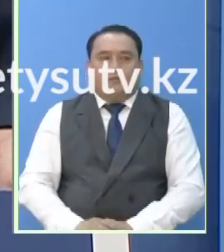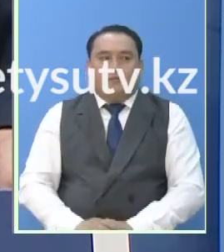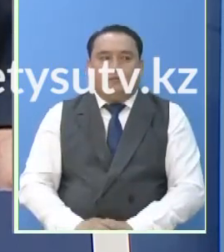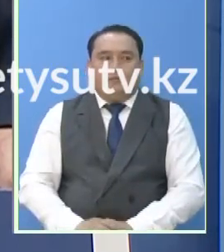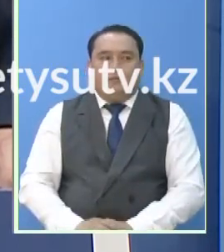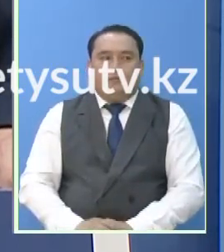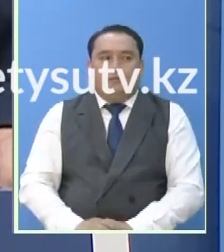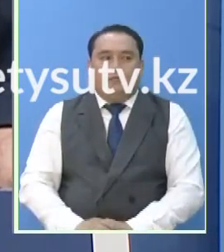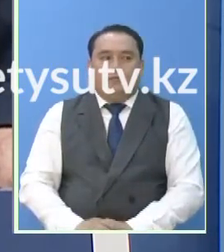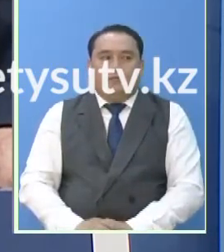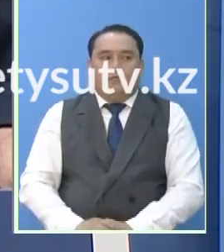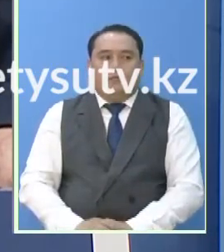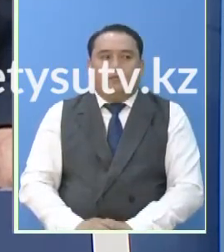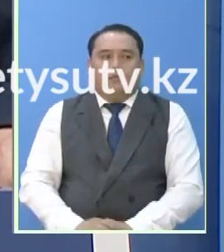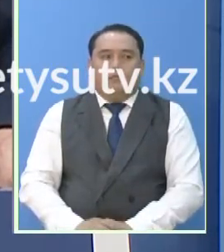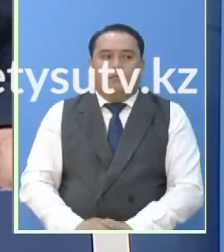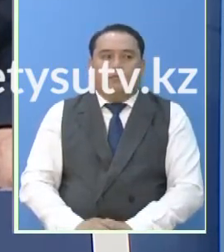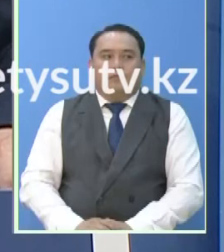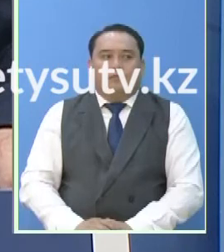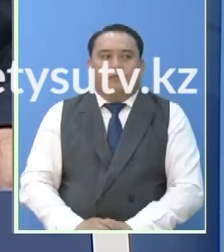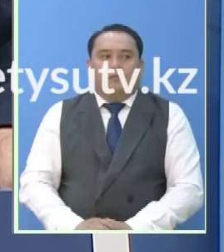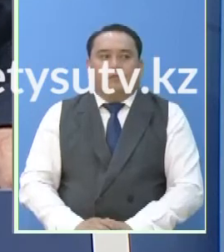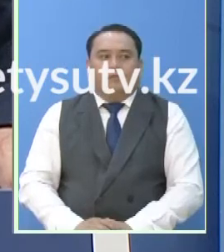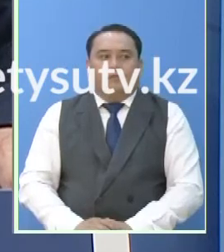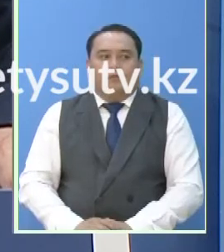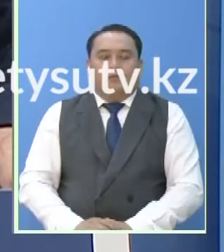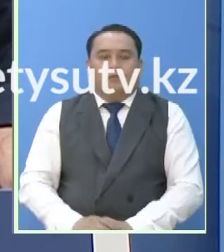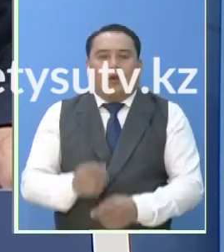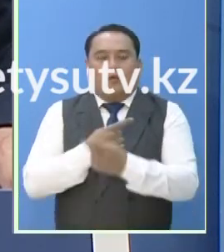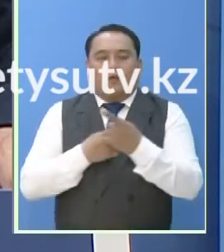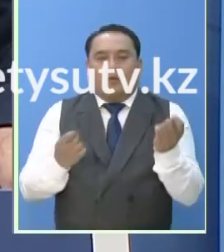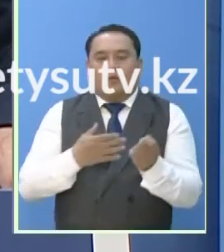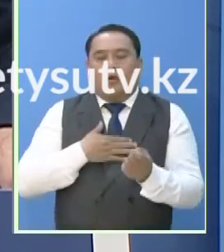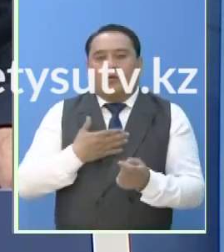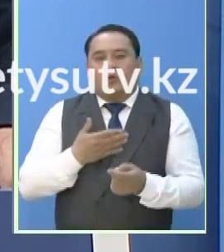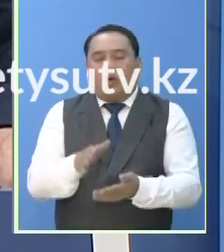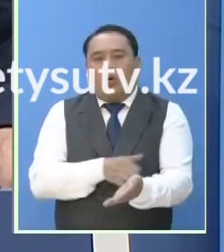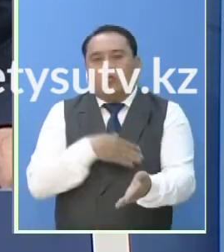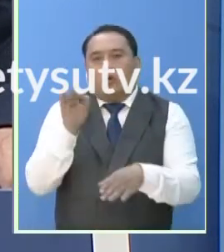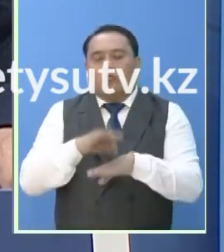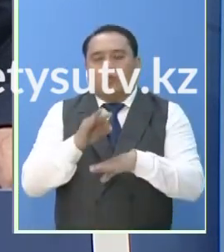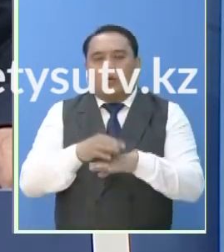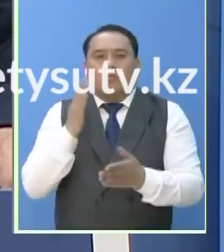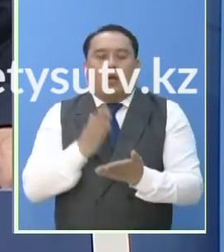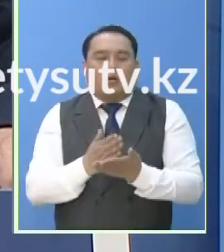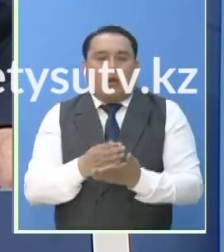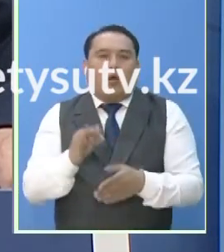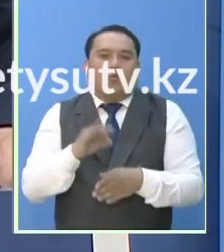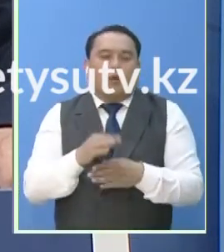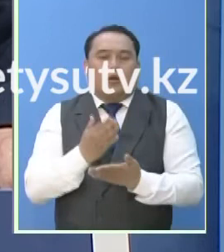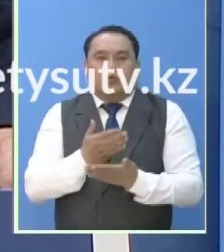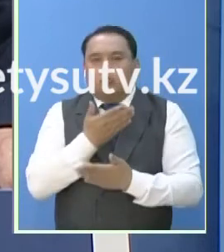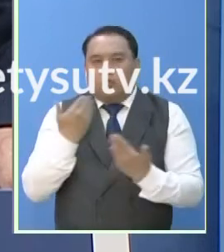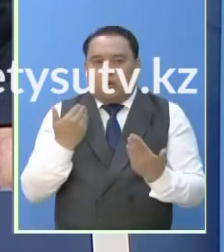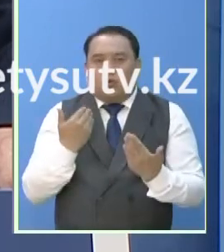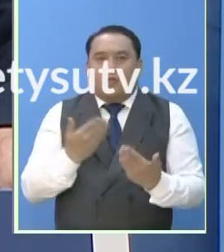колкат берет. Ошол жерде жанагы бун жаңы адамдын бүкүл акпараттары, онун ичинде жанагы кандай созулмалуу оорулар менен аурады, аурмайды, анын